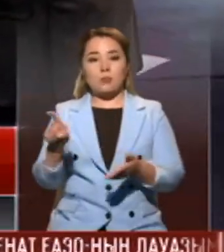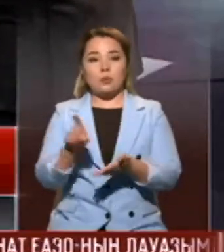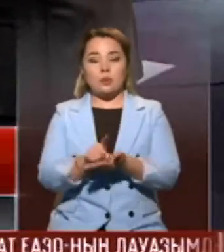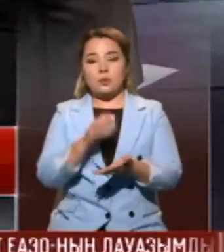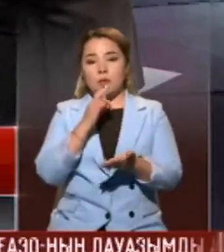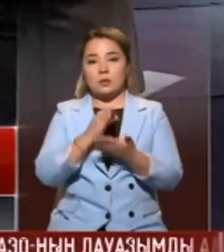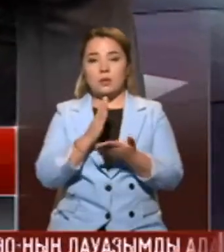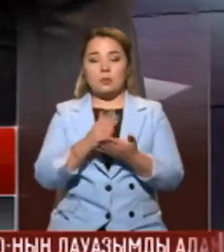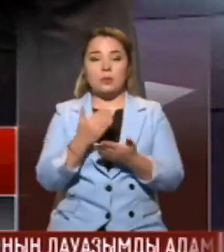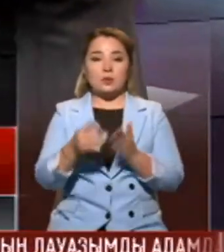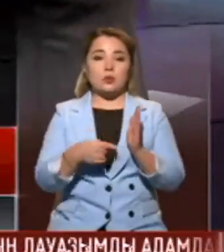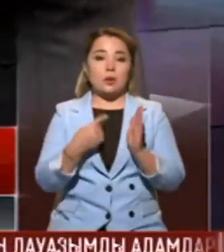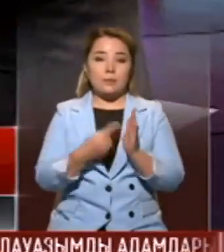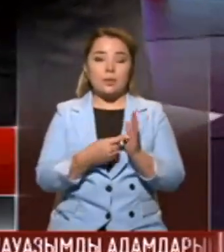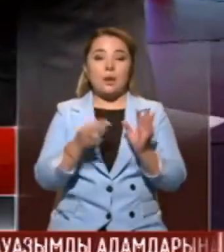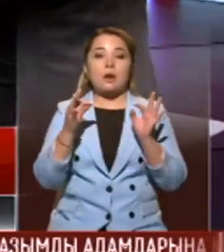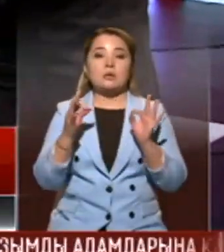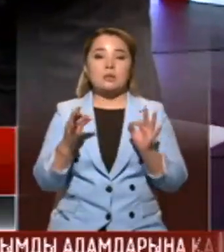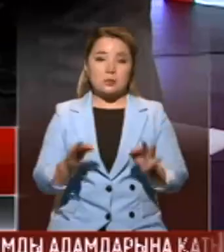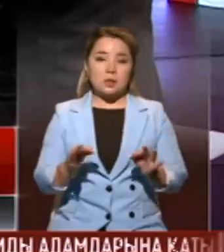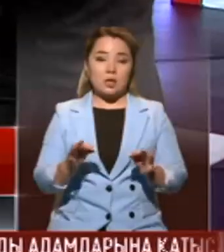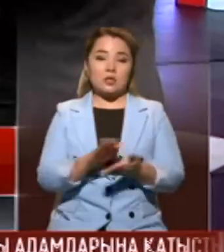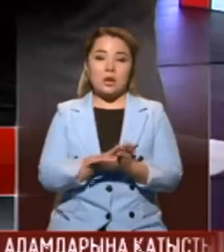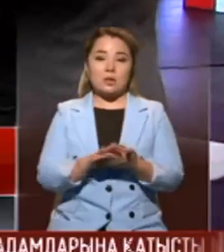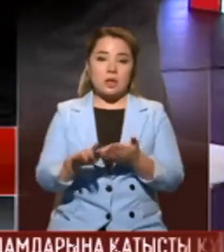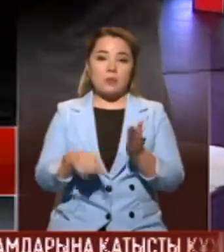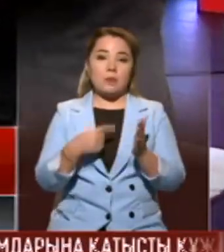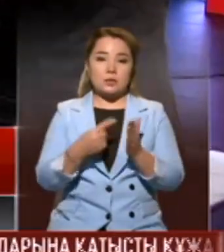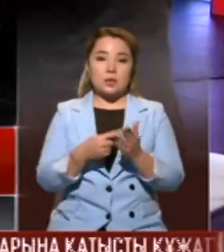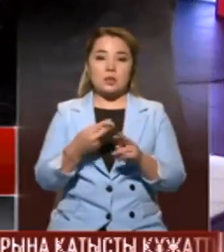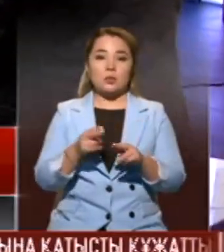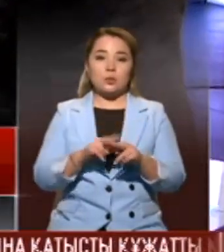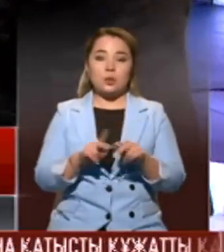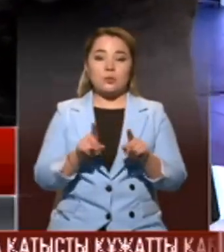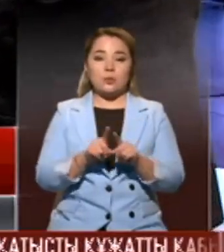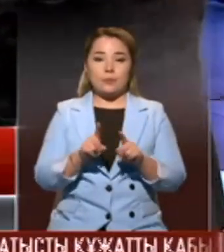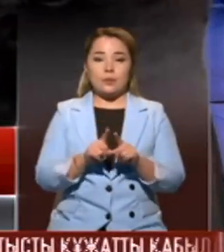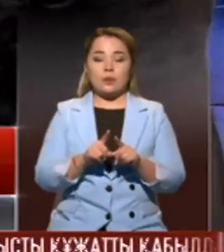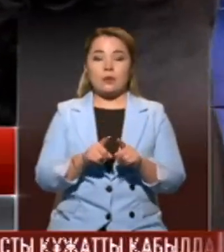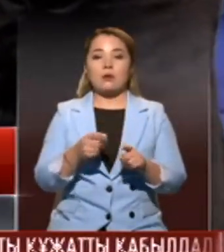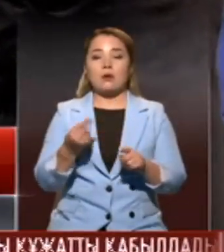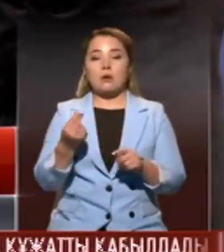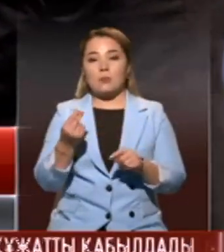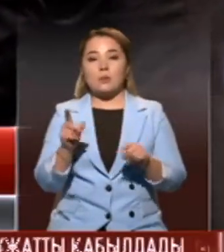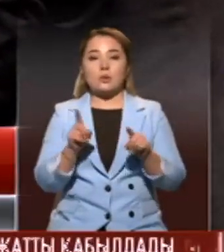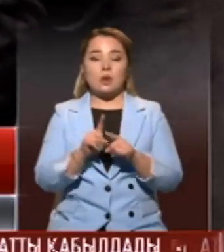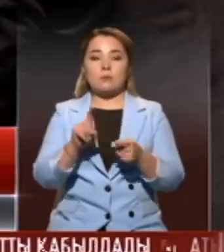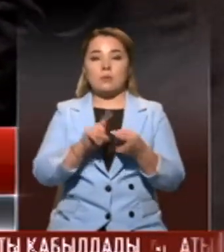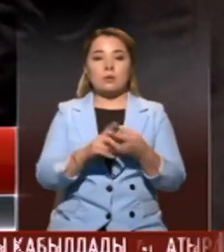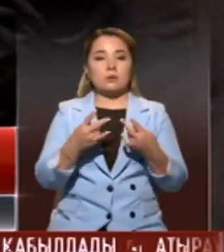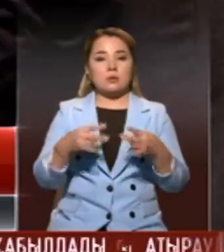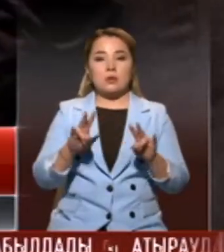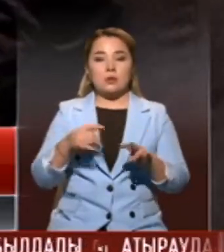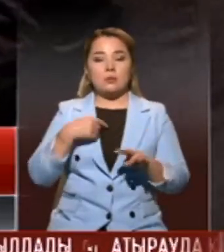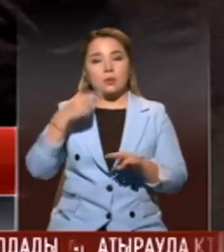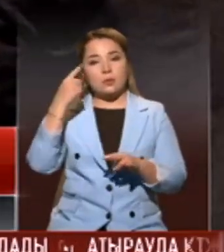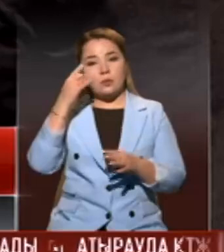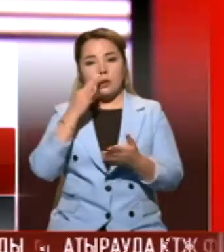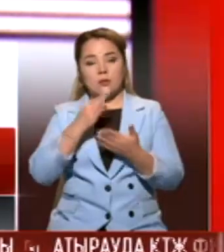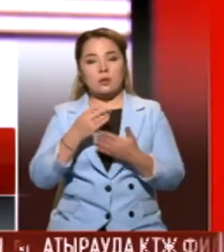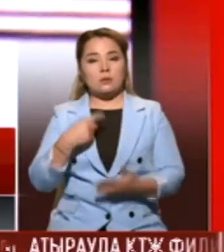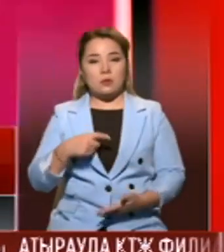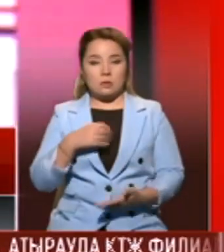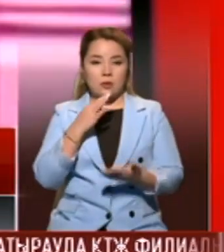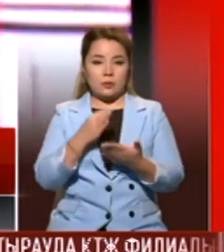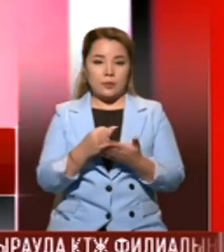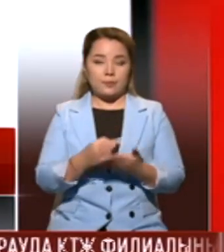мәселесі. Және әділеттілік, тазалық мәселелері ол жаңағыдай енді коммерциялық негізге байланбауы керек деп ойлаймын өзім.